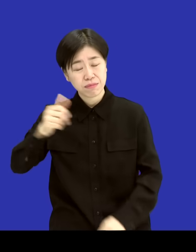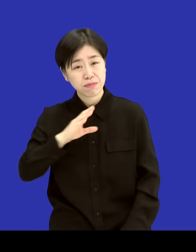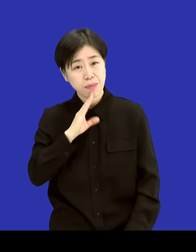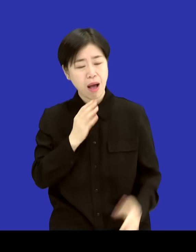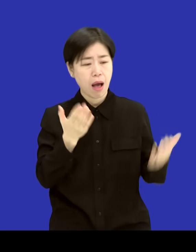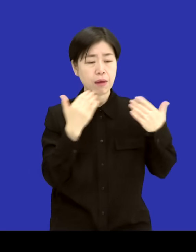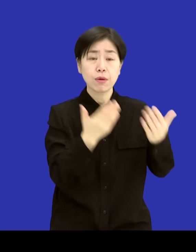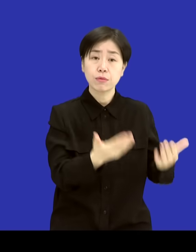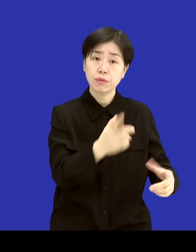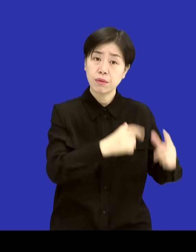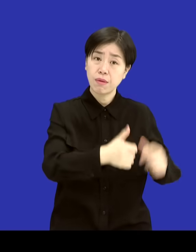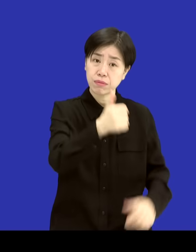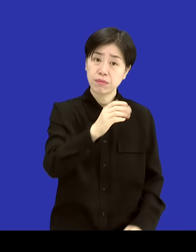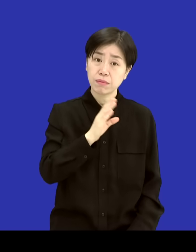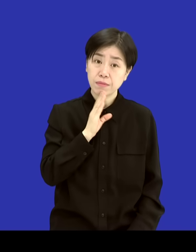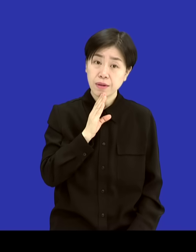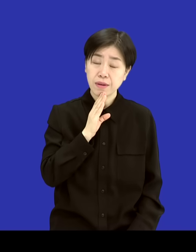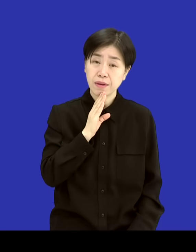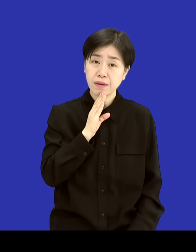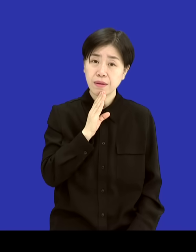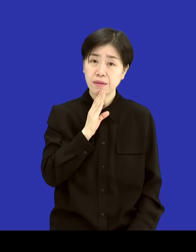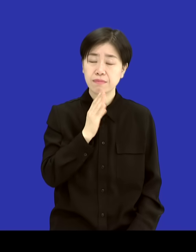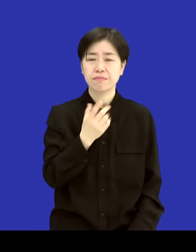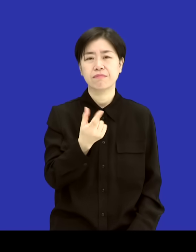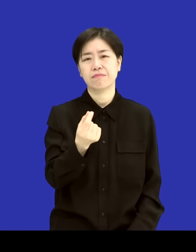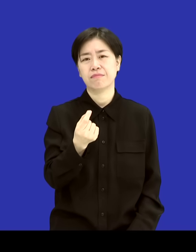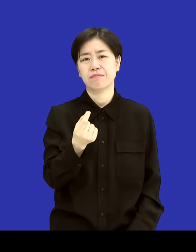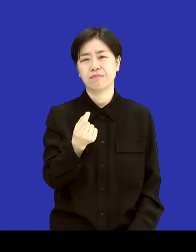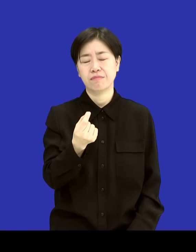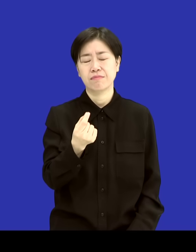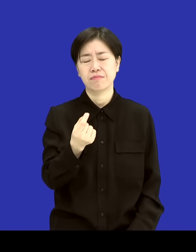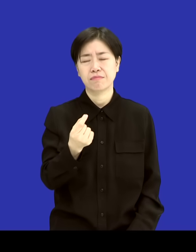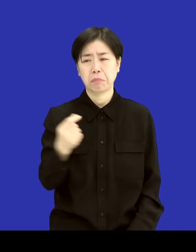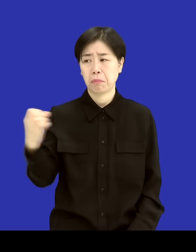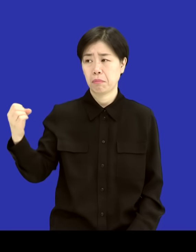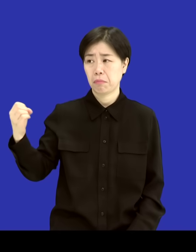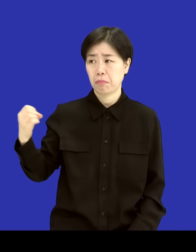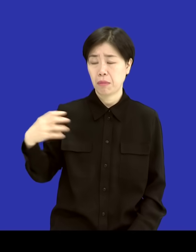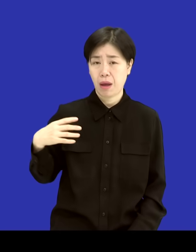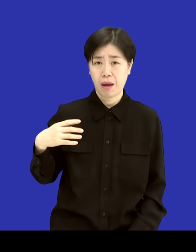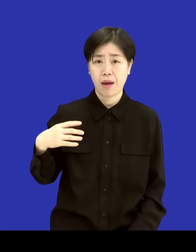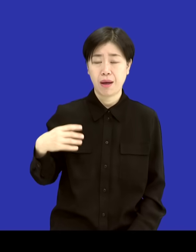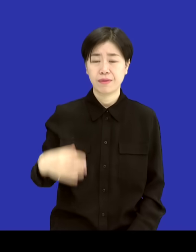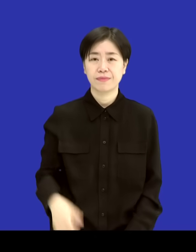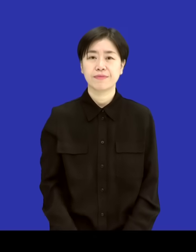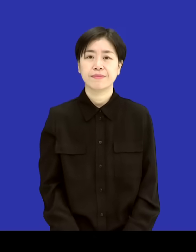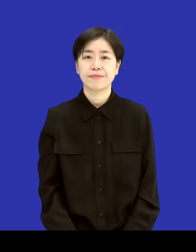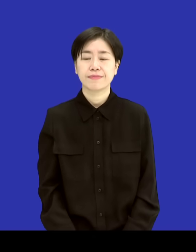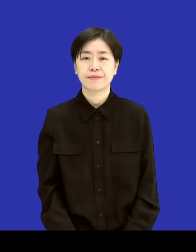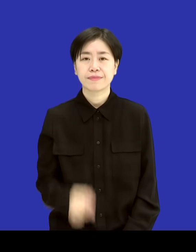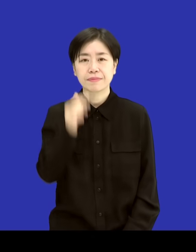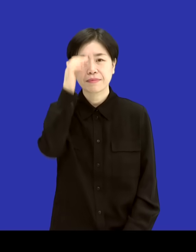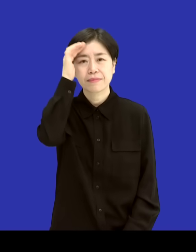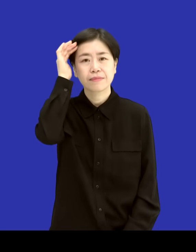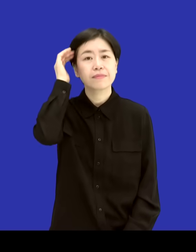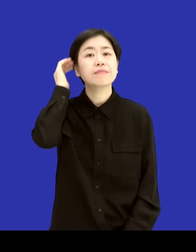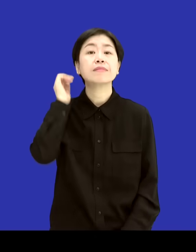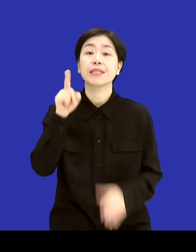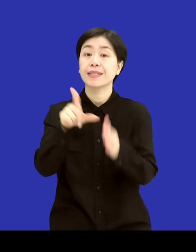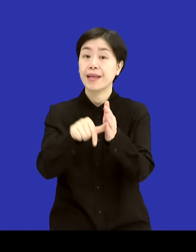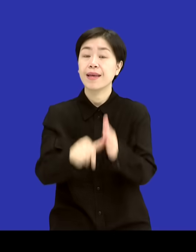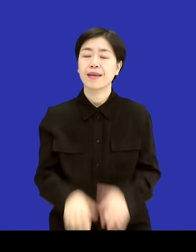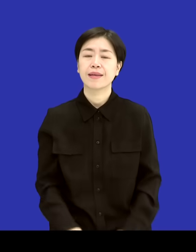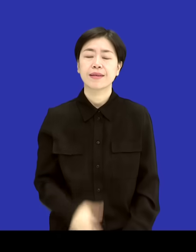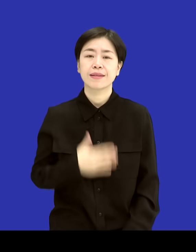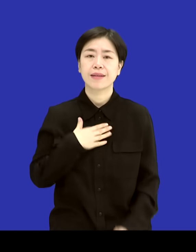휴학하고 네. 하면 자기네들이 좀 어떻게 좀 생각을 해보겠다, 기도를 해보겠다 네. 이렇게 하셨거든요. 예, 예. 그래서 저는 이제